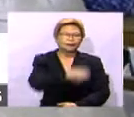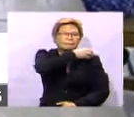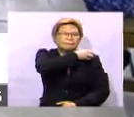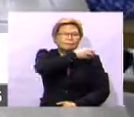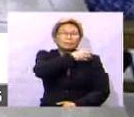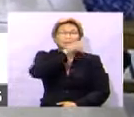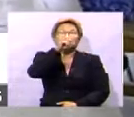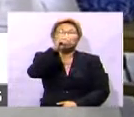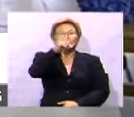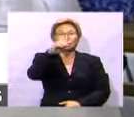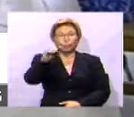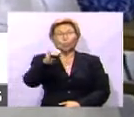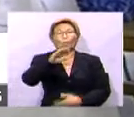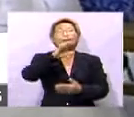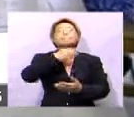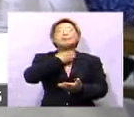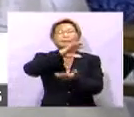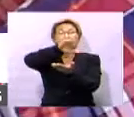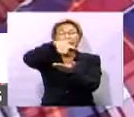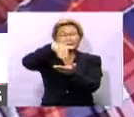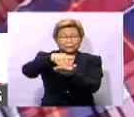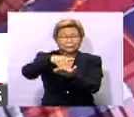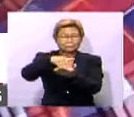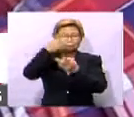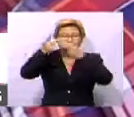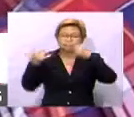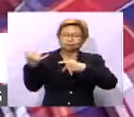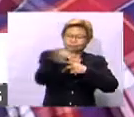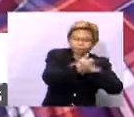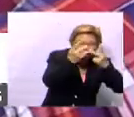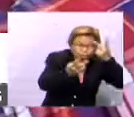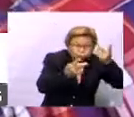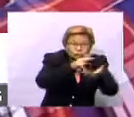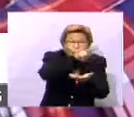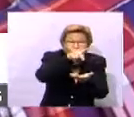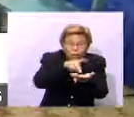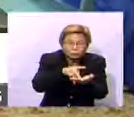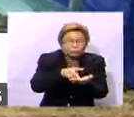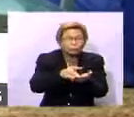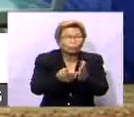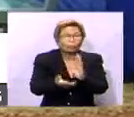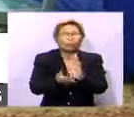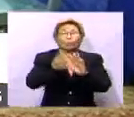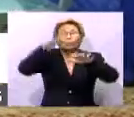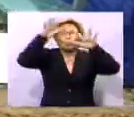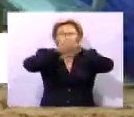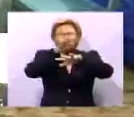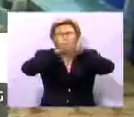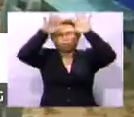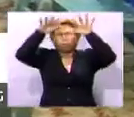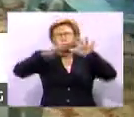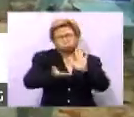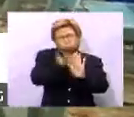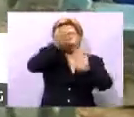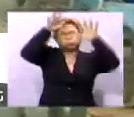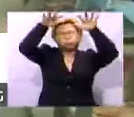Pegawai daerah Perak Tengah, Muhammad Gopran Yop Hamzah yang melawat pusat pemindahan tersebut berkata, peningkatan taburan hujan di kawasan terbabit